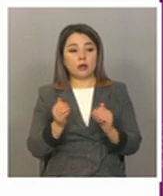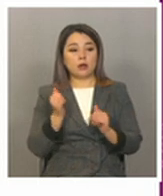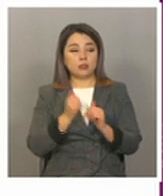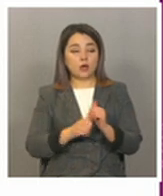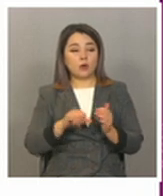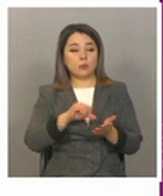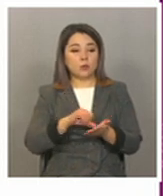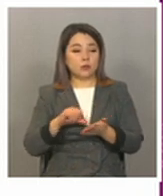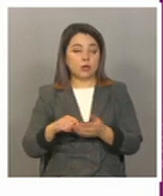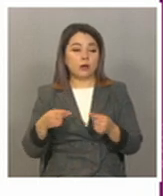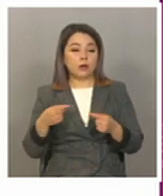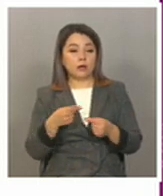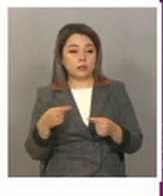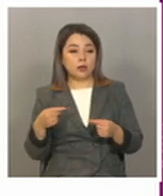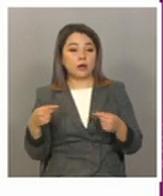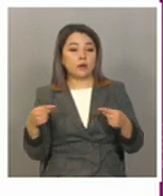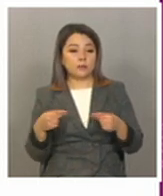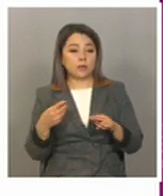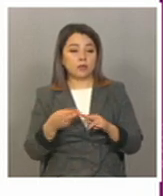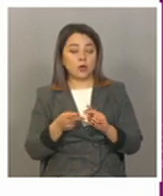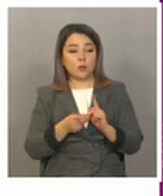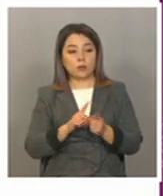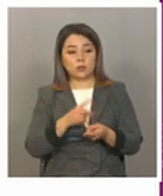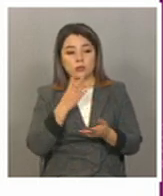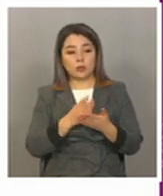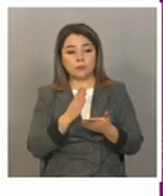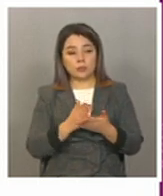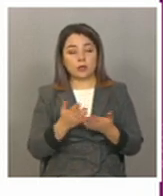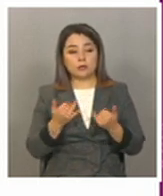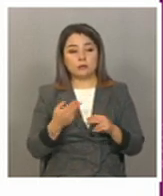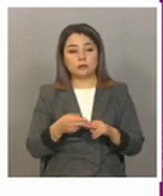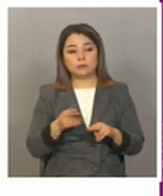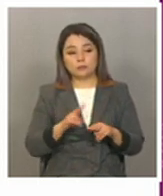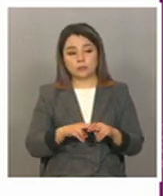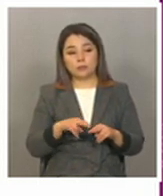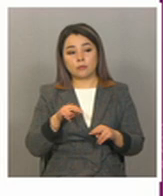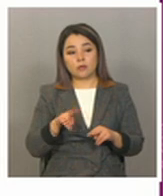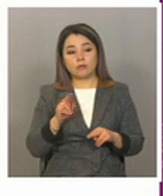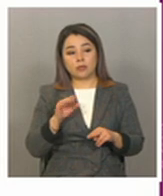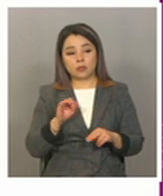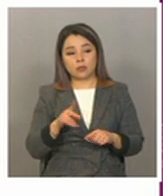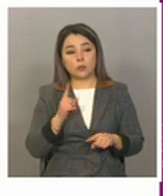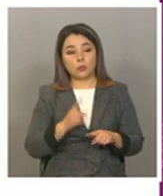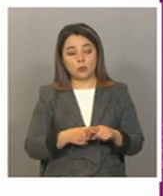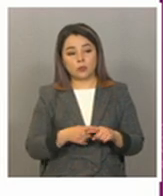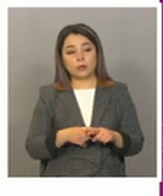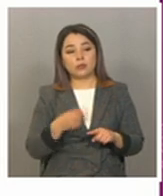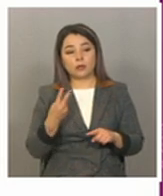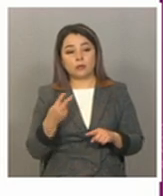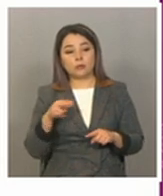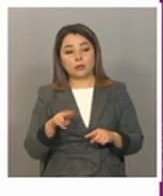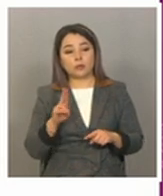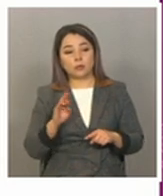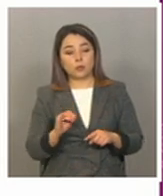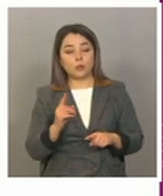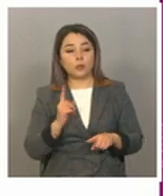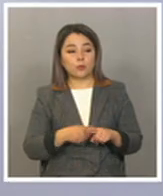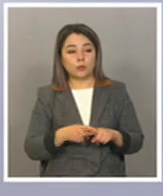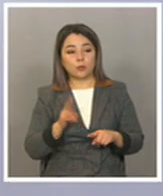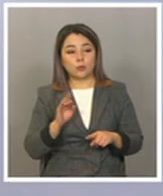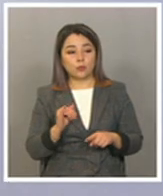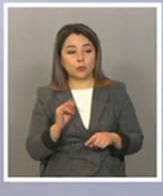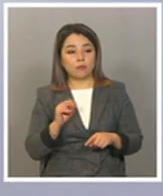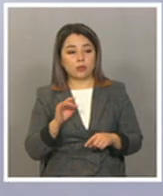мүшені қарама-қарсы таңбаға өзгертеді. Олай болса, p квадрат қосу 2 pq қосу q